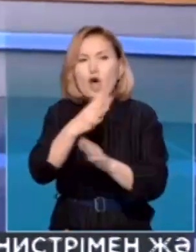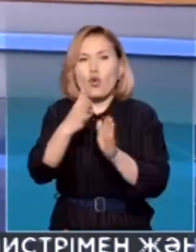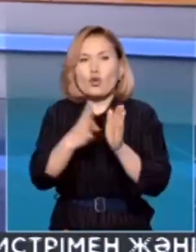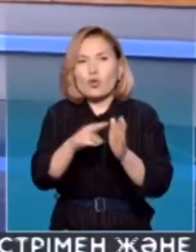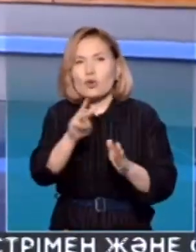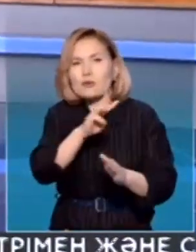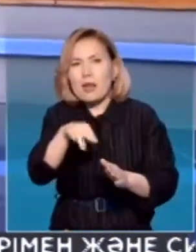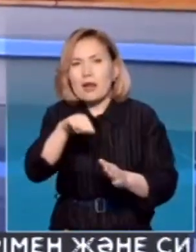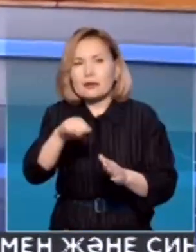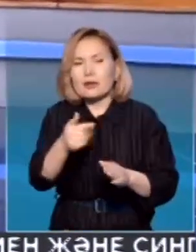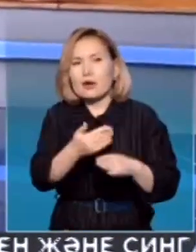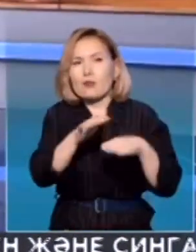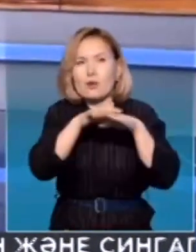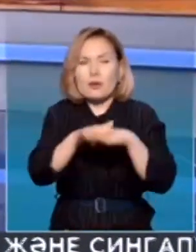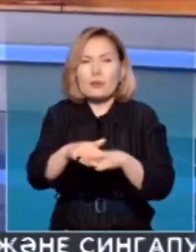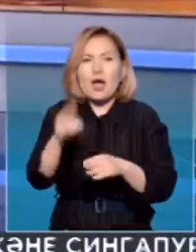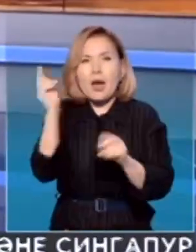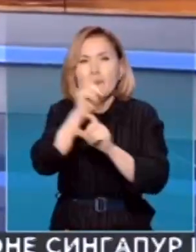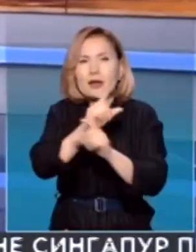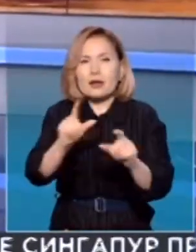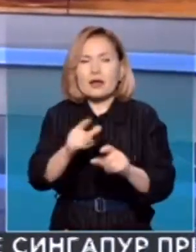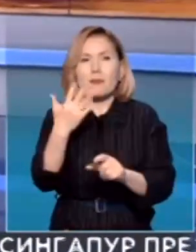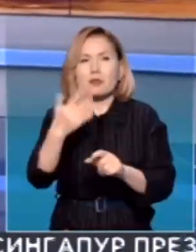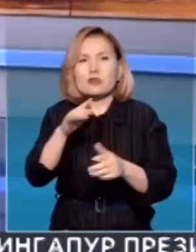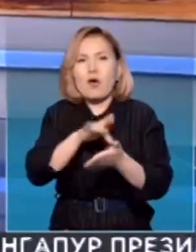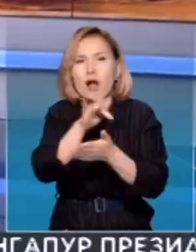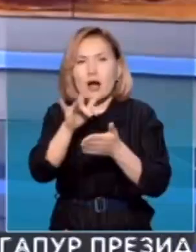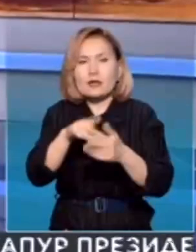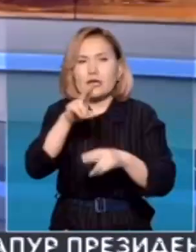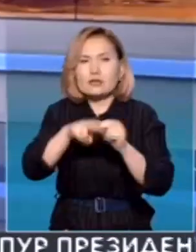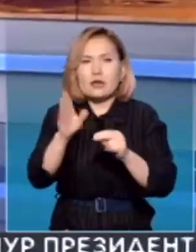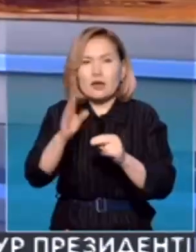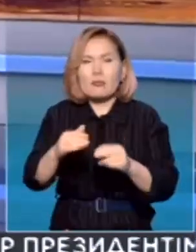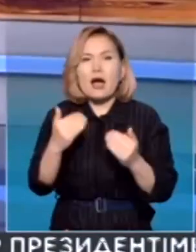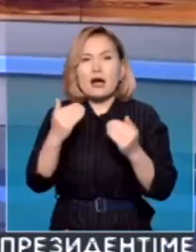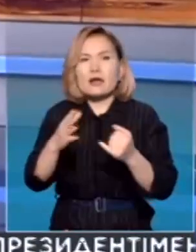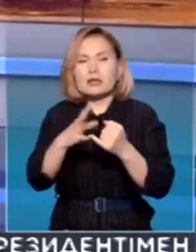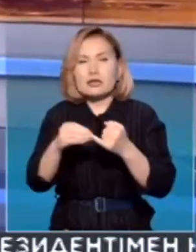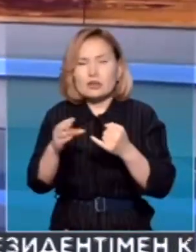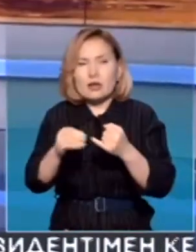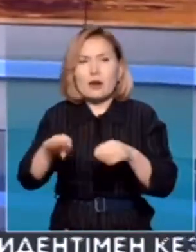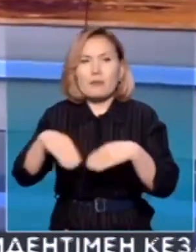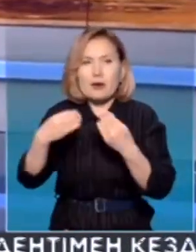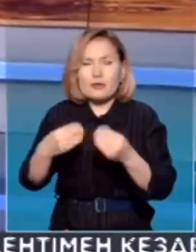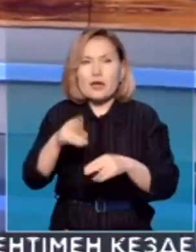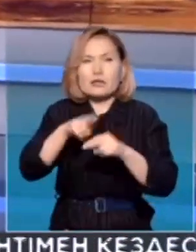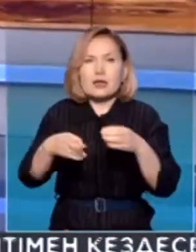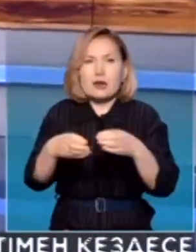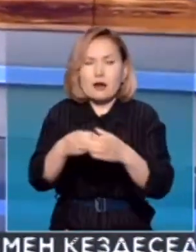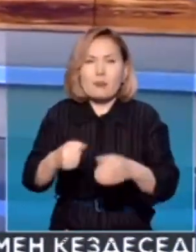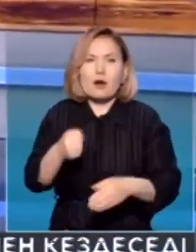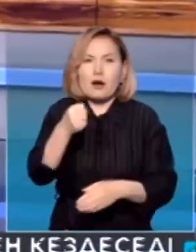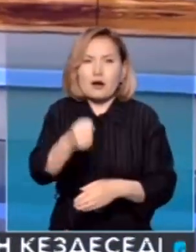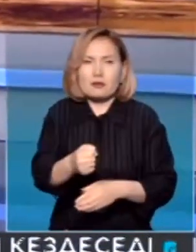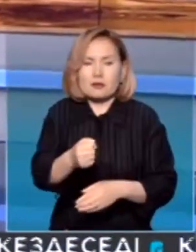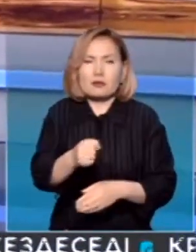теңге бөлінеді. Мектептің 5-еуі қалада салынады. Қазір жер телімдері белгіленіп, мердігерлер анықталып